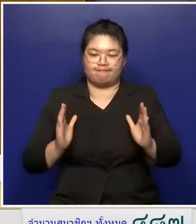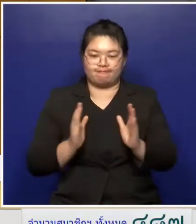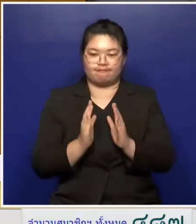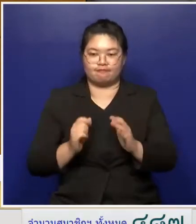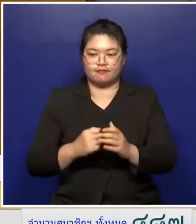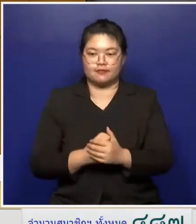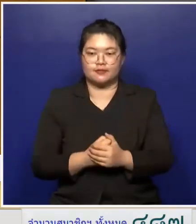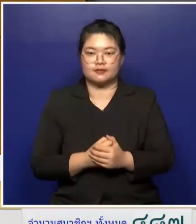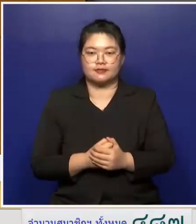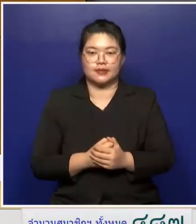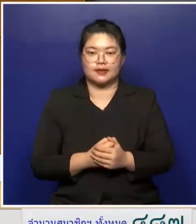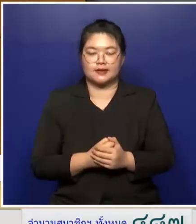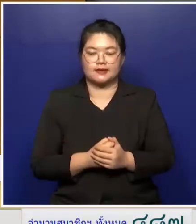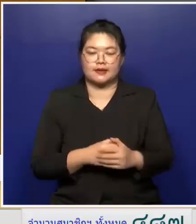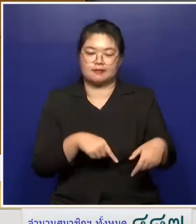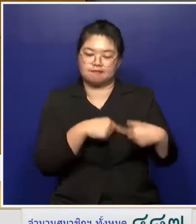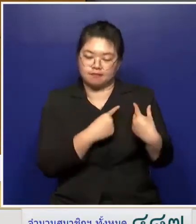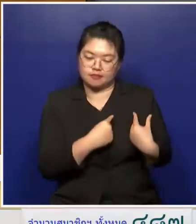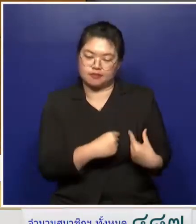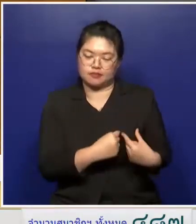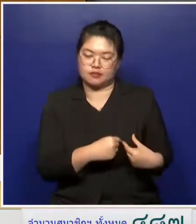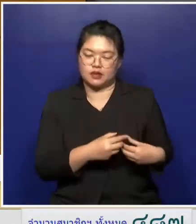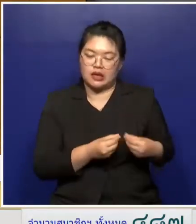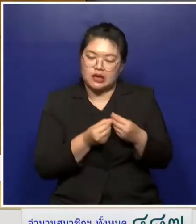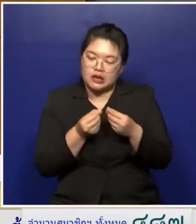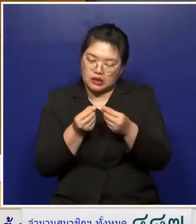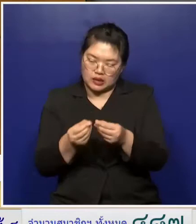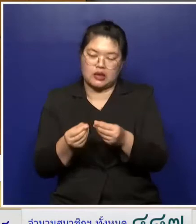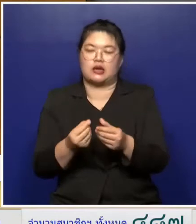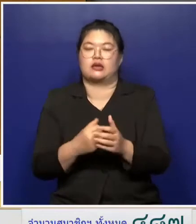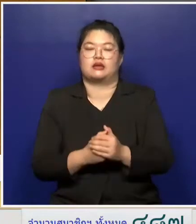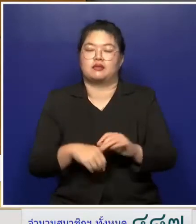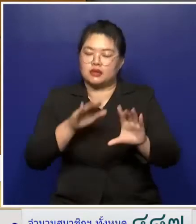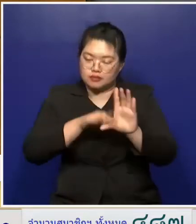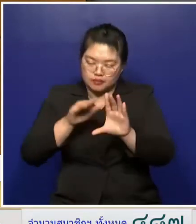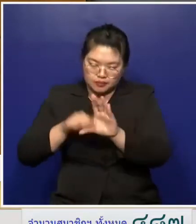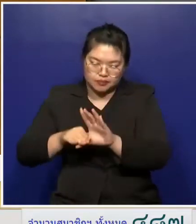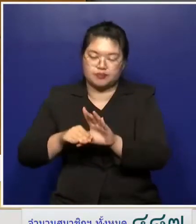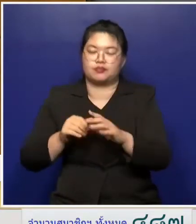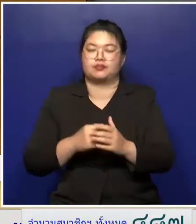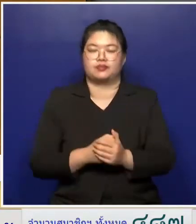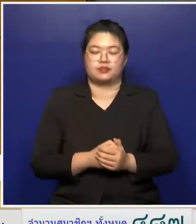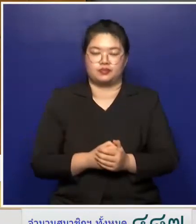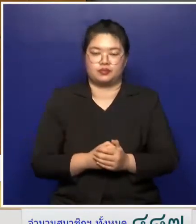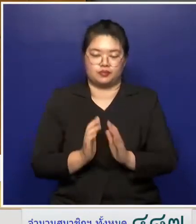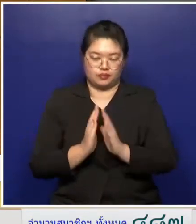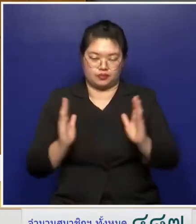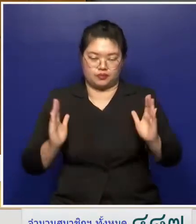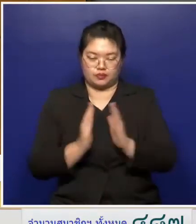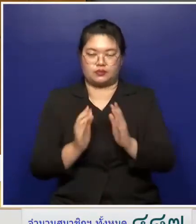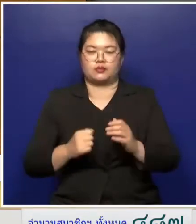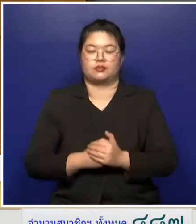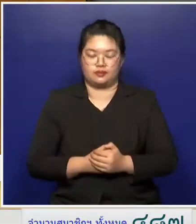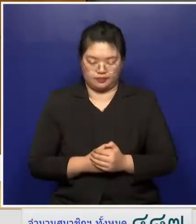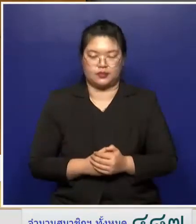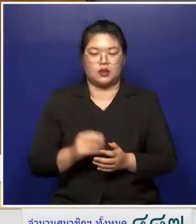ให้กั empower ng ในเรื่องที่การสันหาธรการใครางนี้นอกจากนี้ในเรื่องการเสรมสรางคามรู้owersเข้า